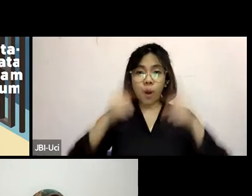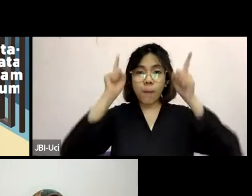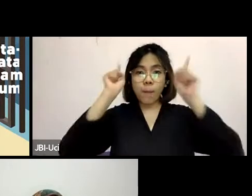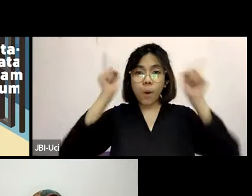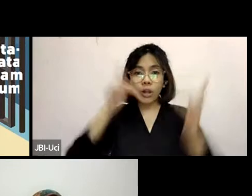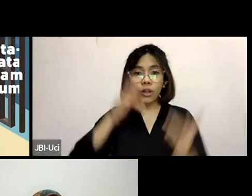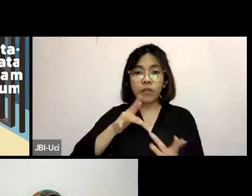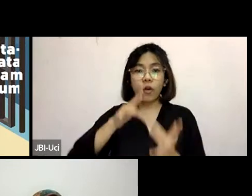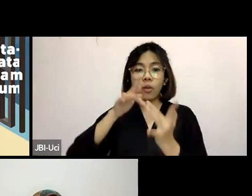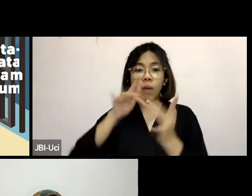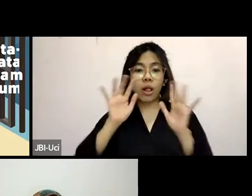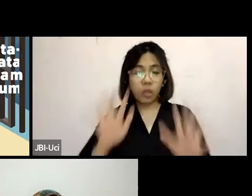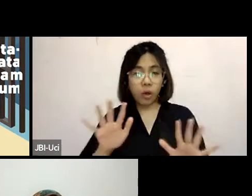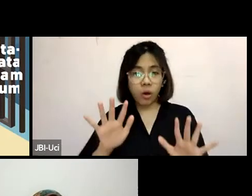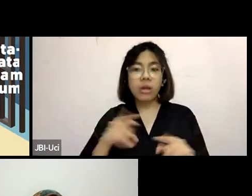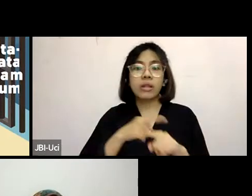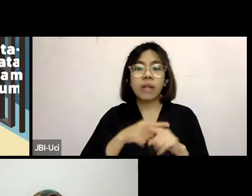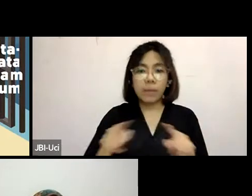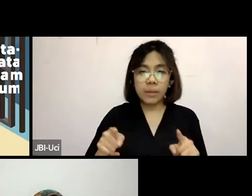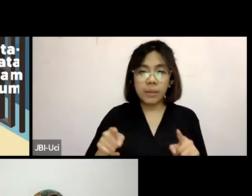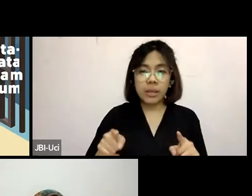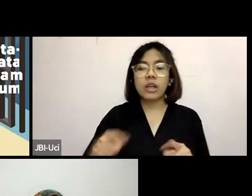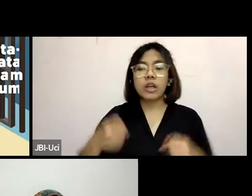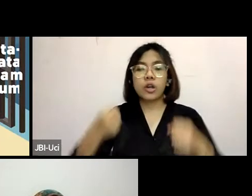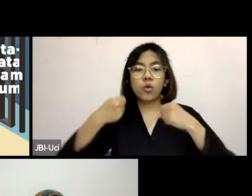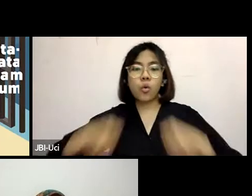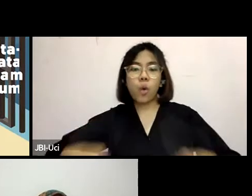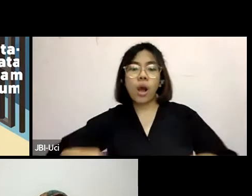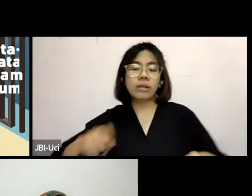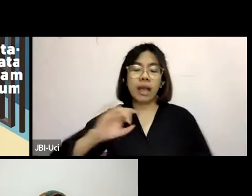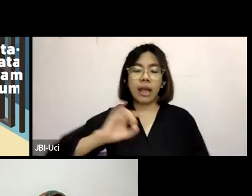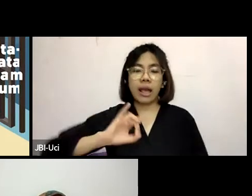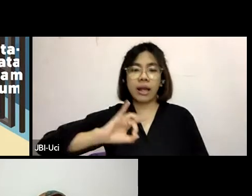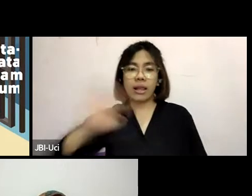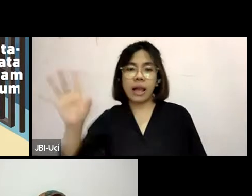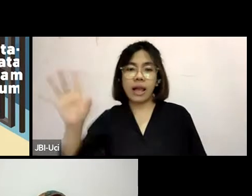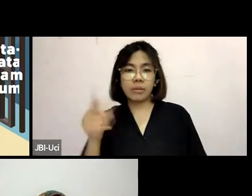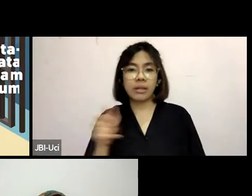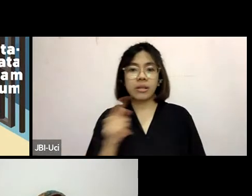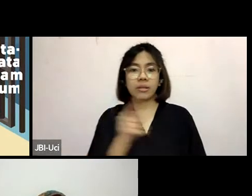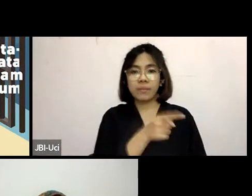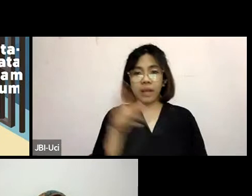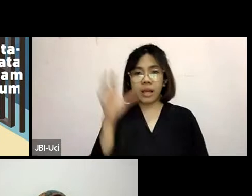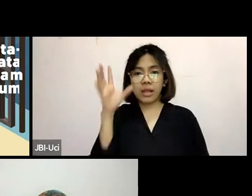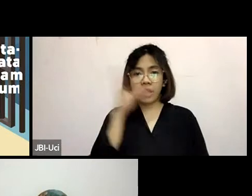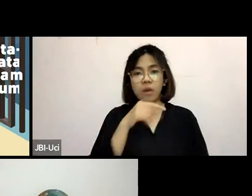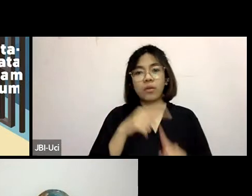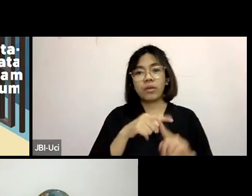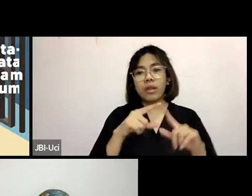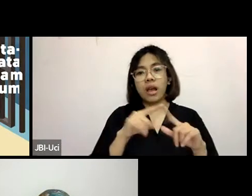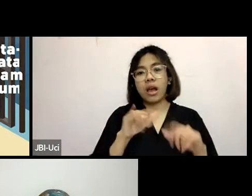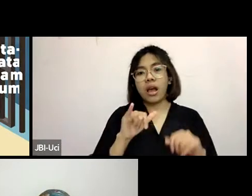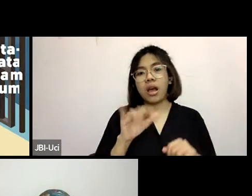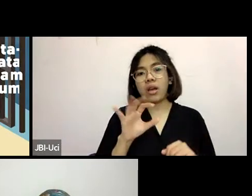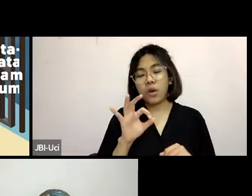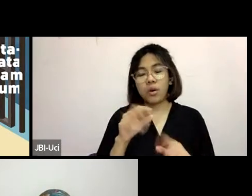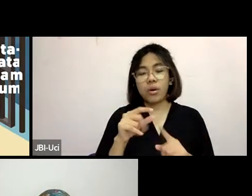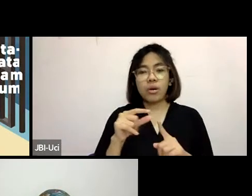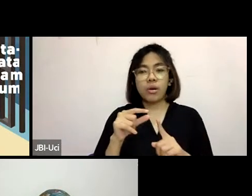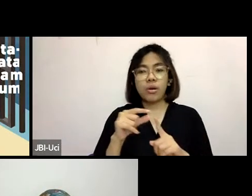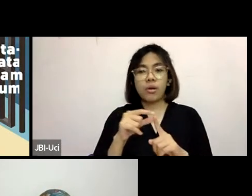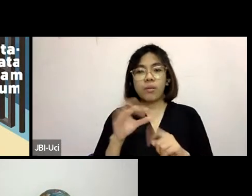juga eh kuasa yang lain ya anggota tahu ada Bayu politik dan lain-lain termasuk dalam